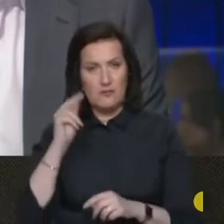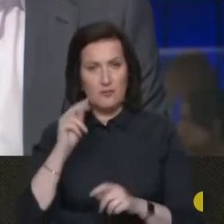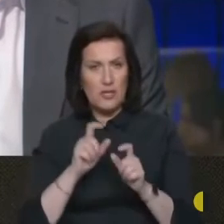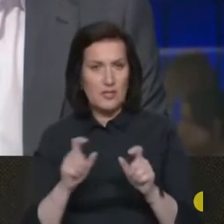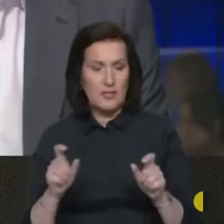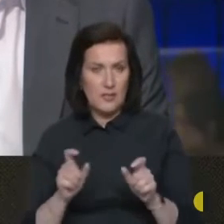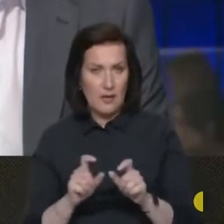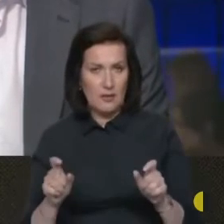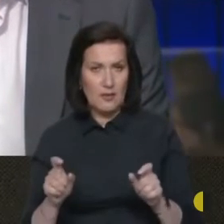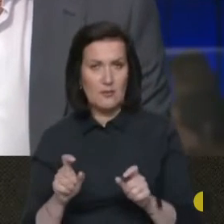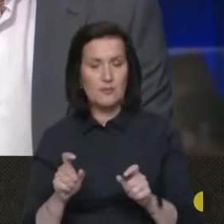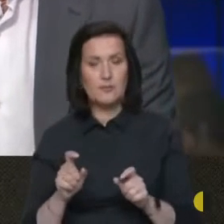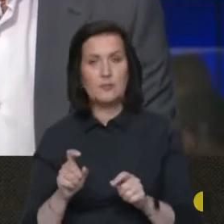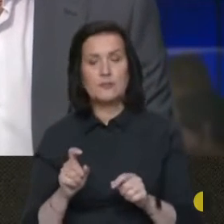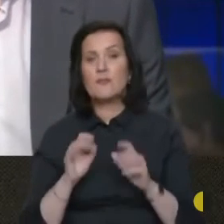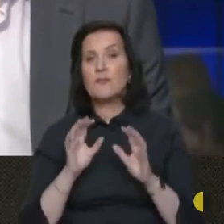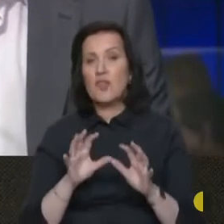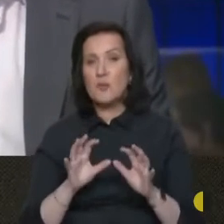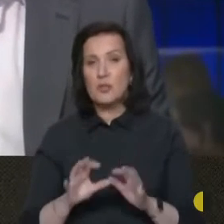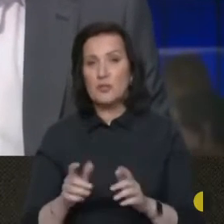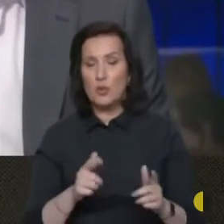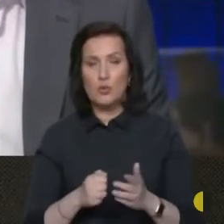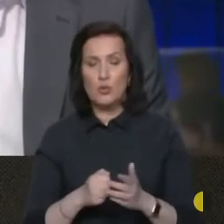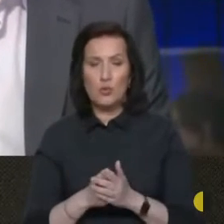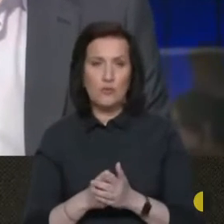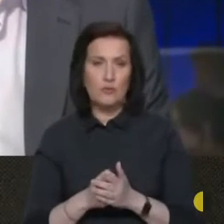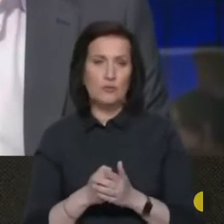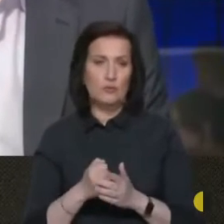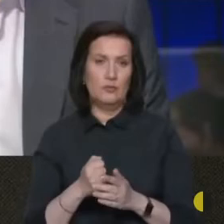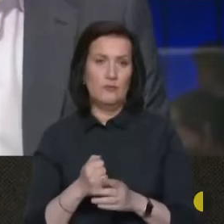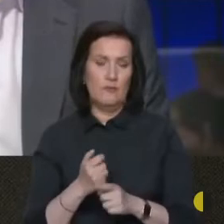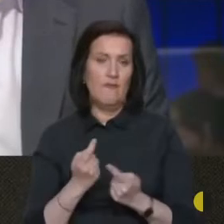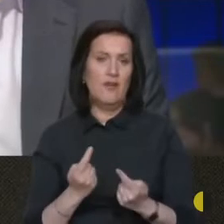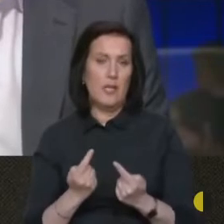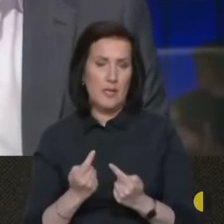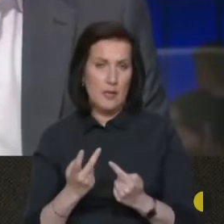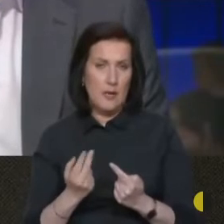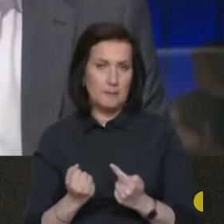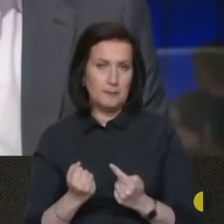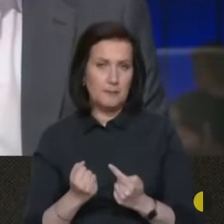заклади. В принципі, готовність досить велика.